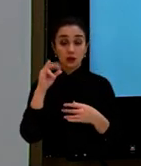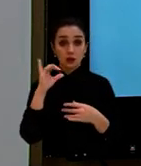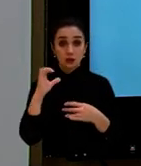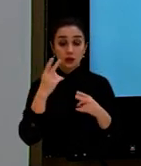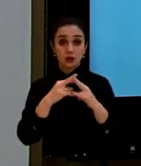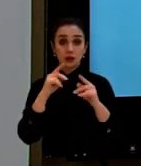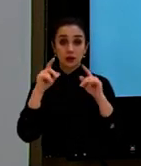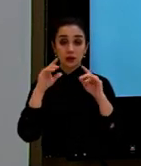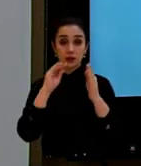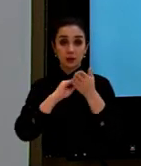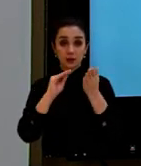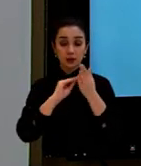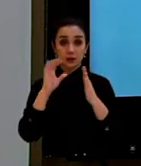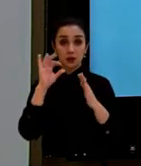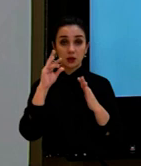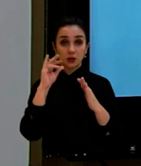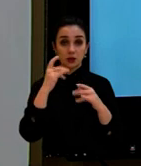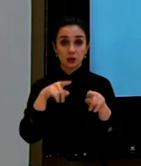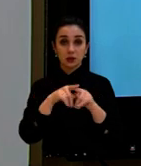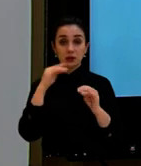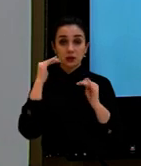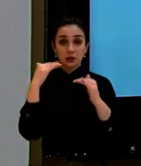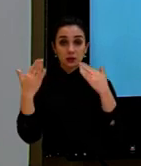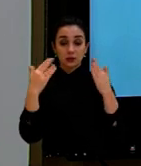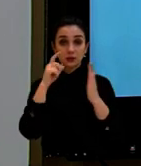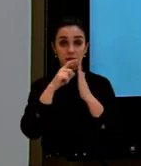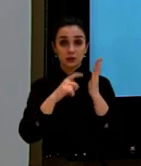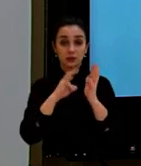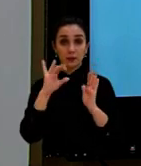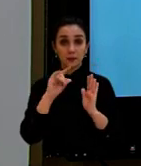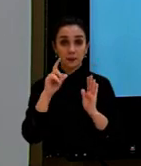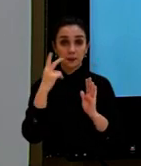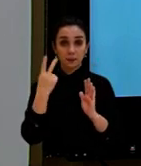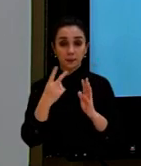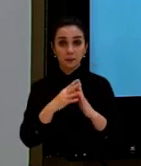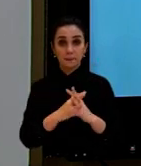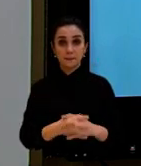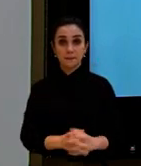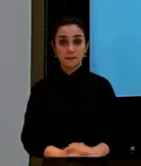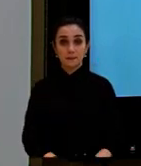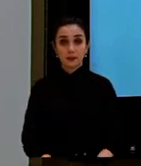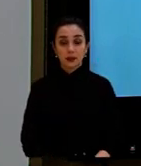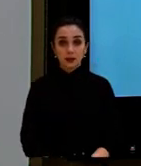описанной окружности равно сторона квадрата разделить на корень из 2.